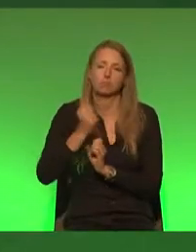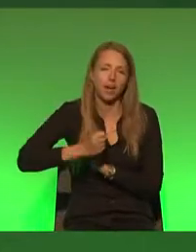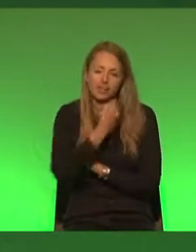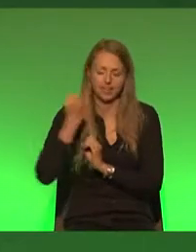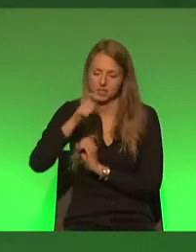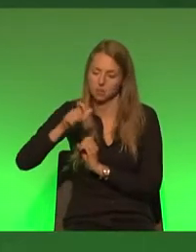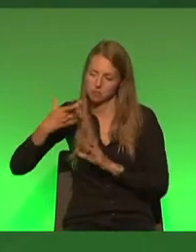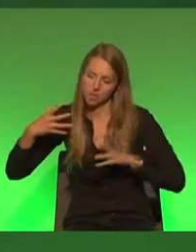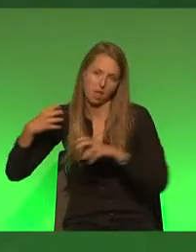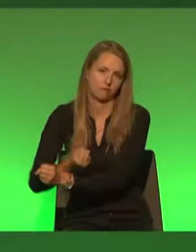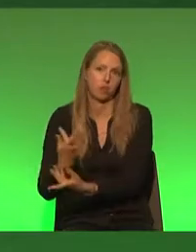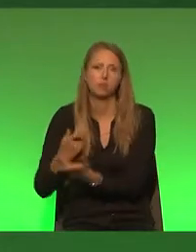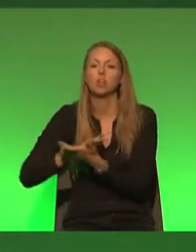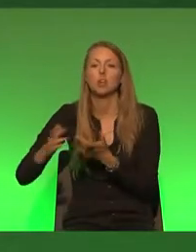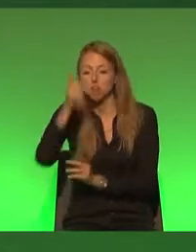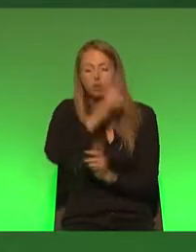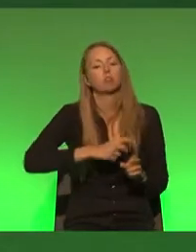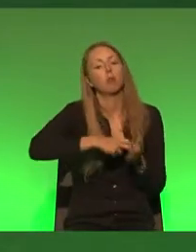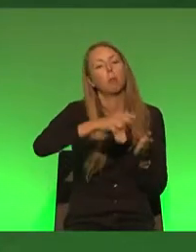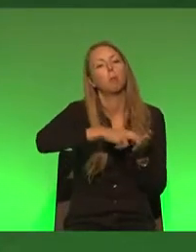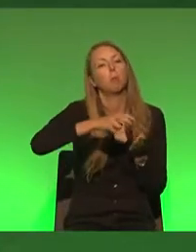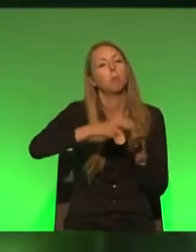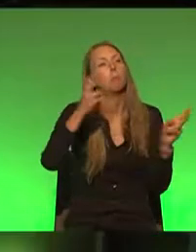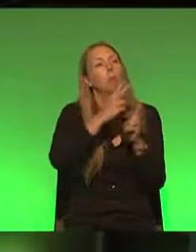die unüberwacht im Land umherlaufen.